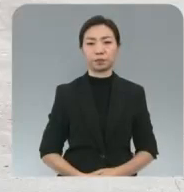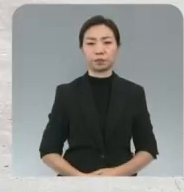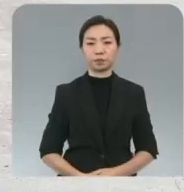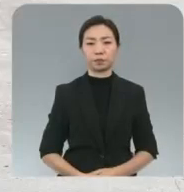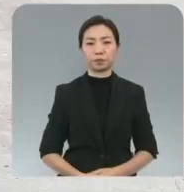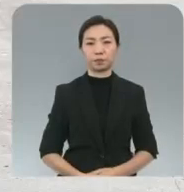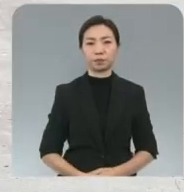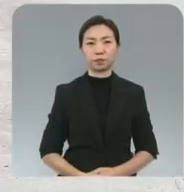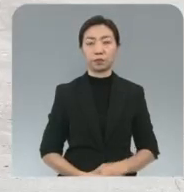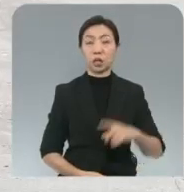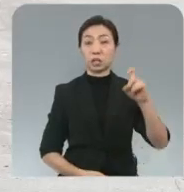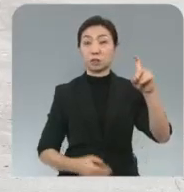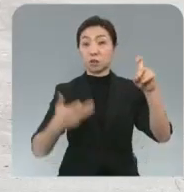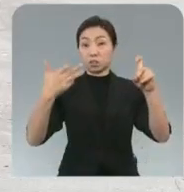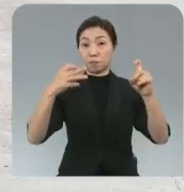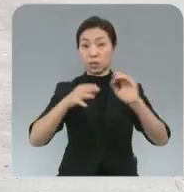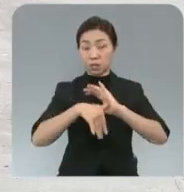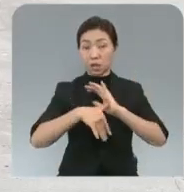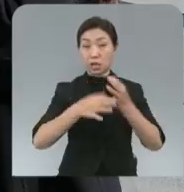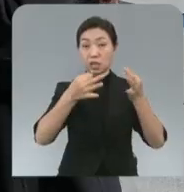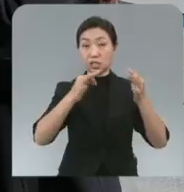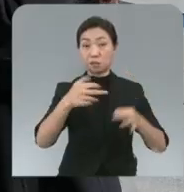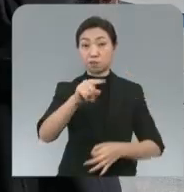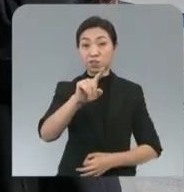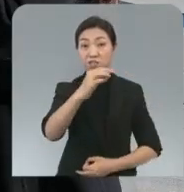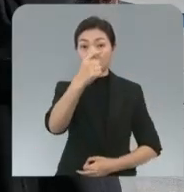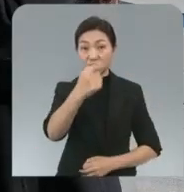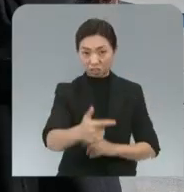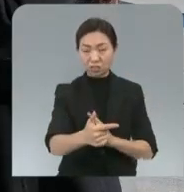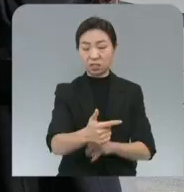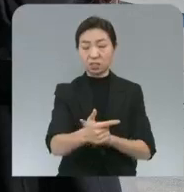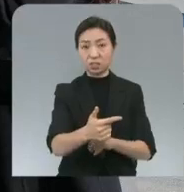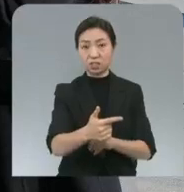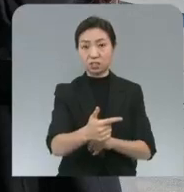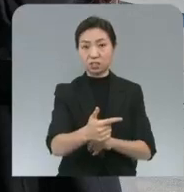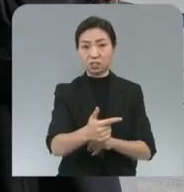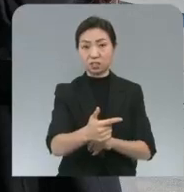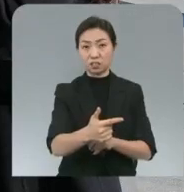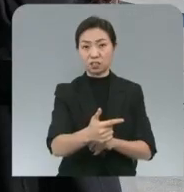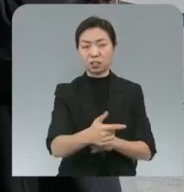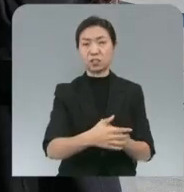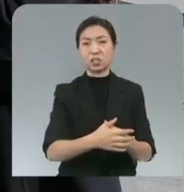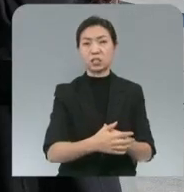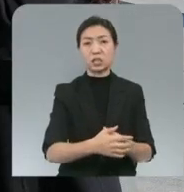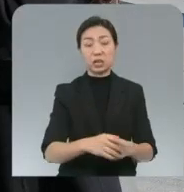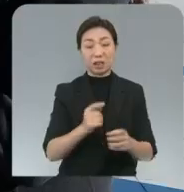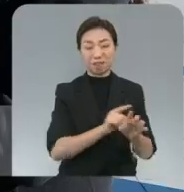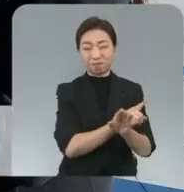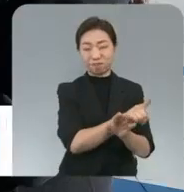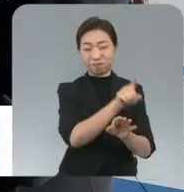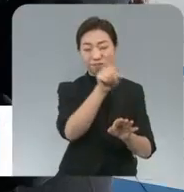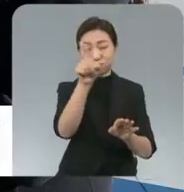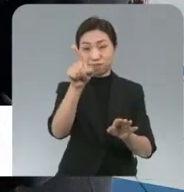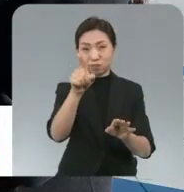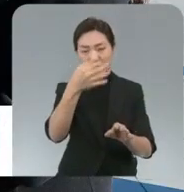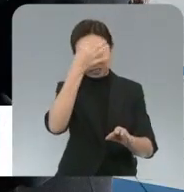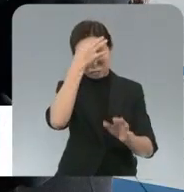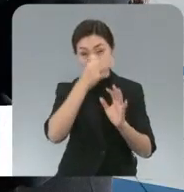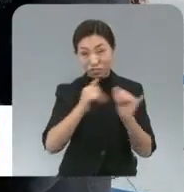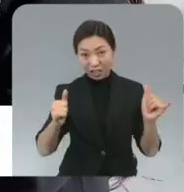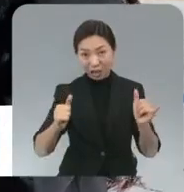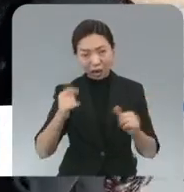金正恩国務委員長がICBM大陸間弾道ミサイル火星17型の開発に携わっ